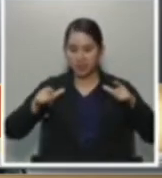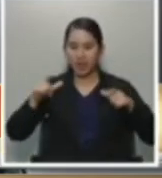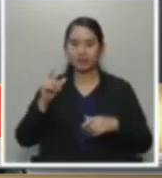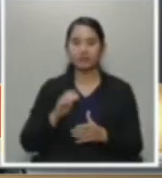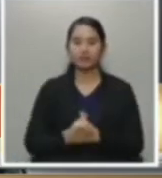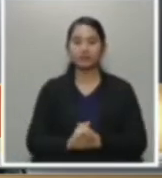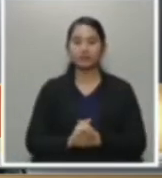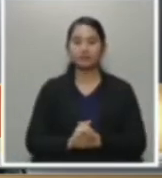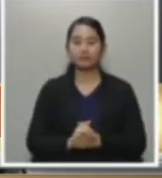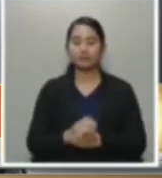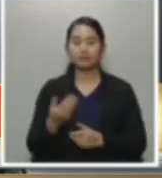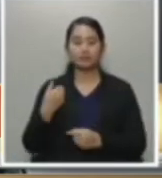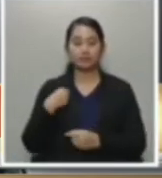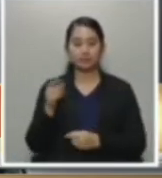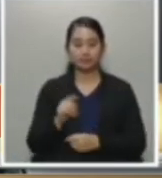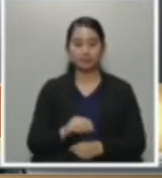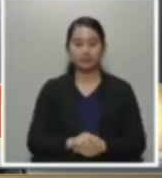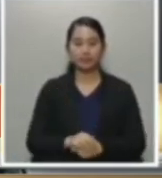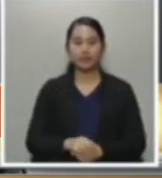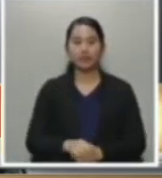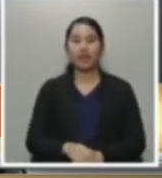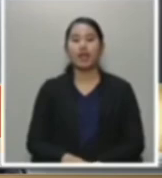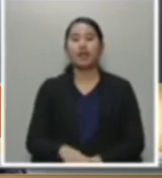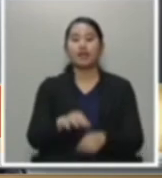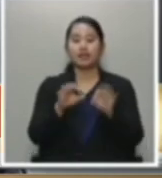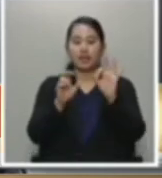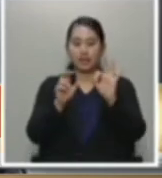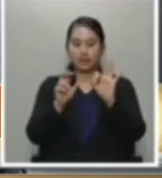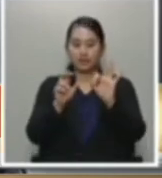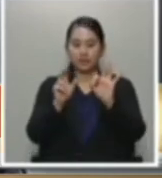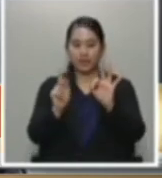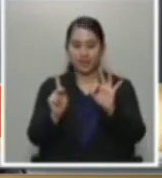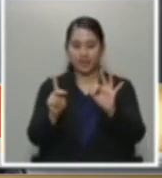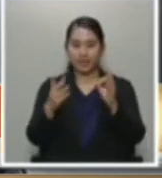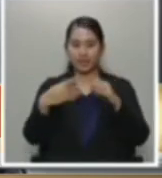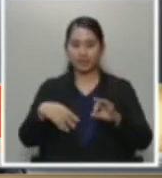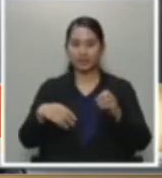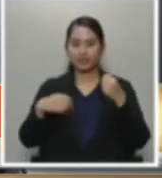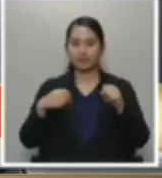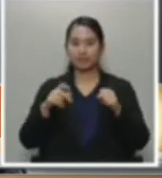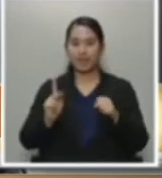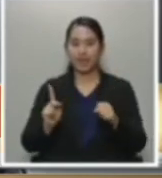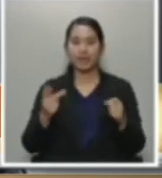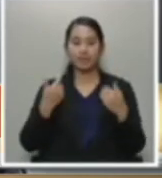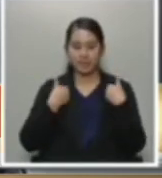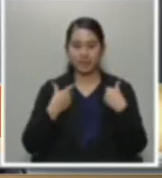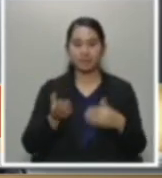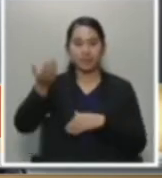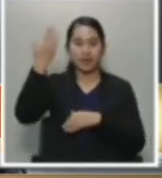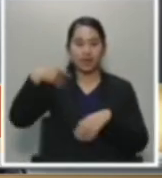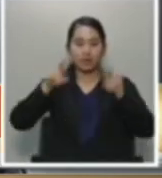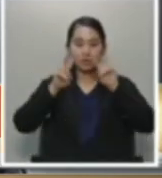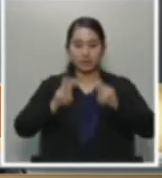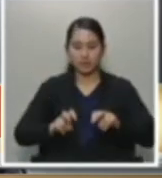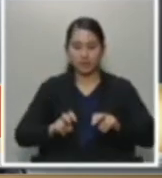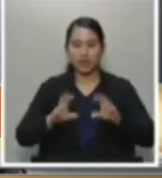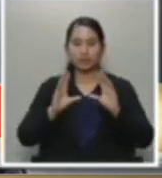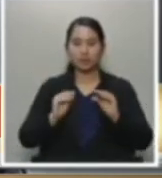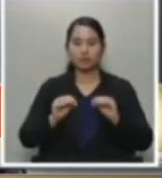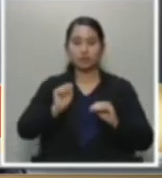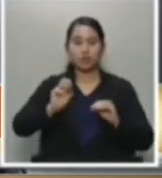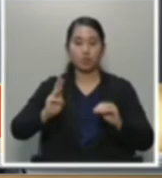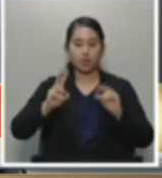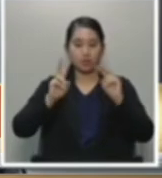แนว 9K แล้วก็K9 และ K10 ซึ่งเคยศึกษาไว้สมัยวุฒิสภาได้ศึกษาไว้ก็